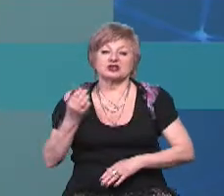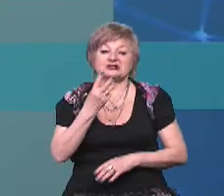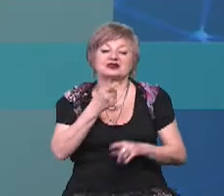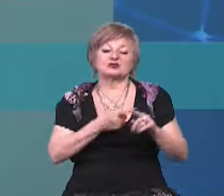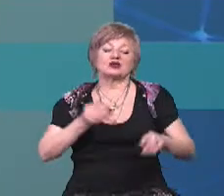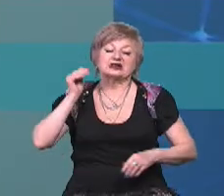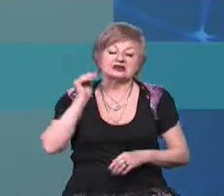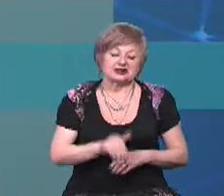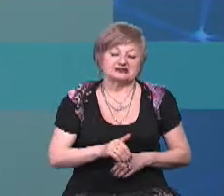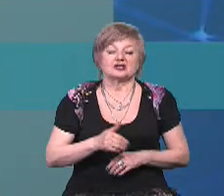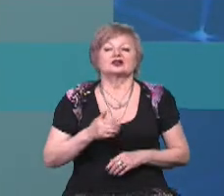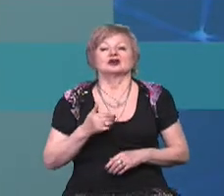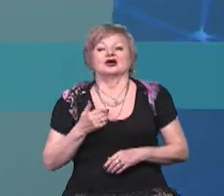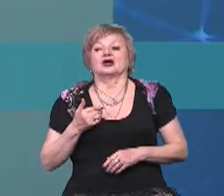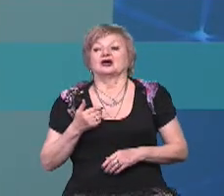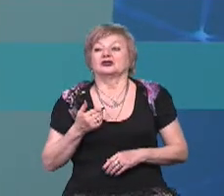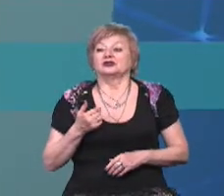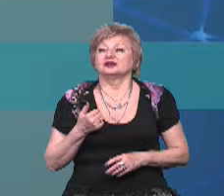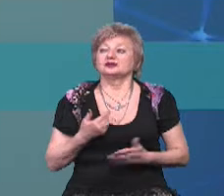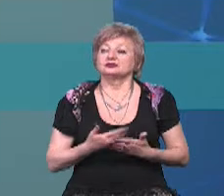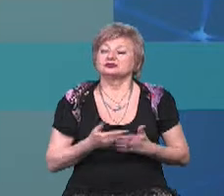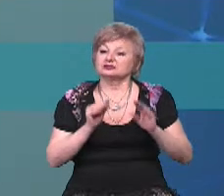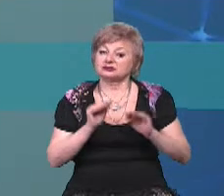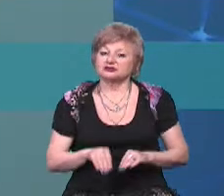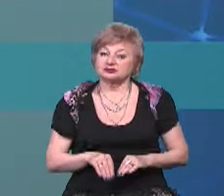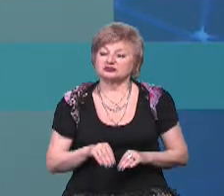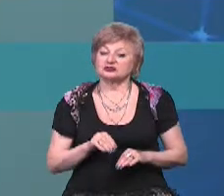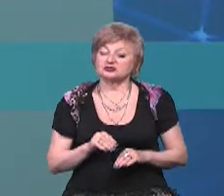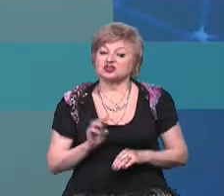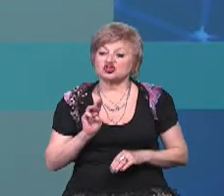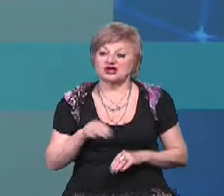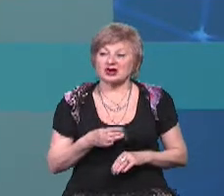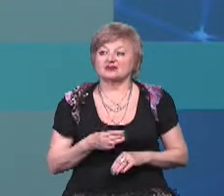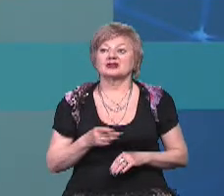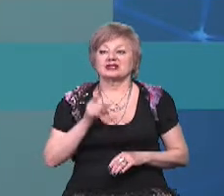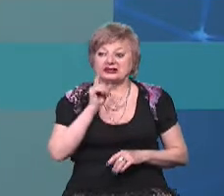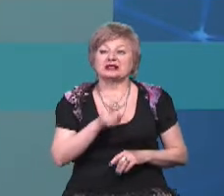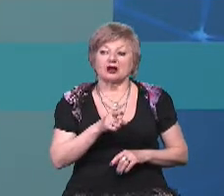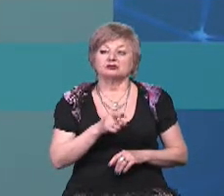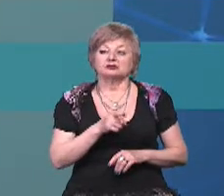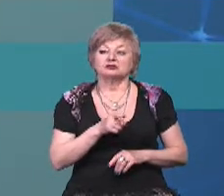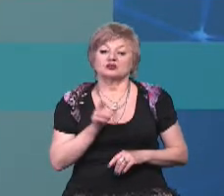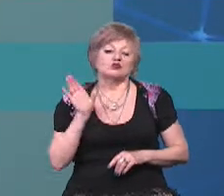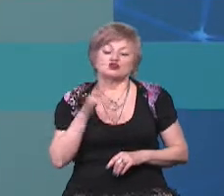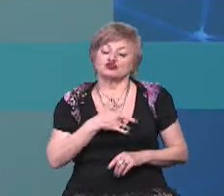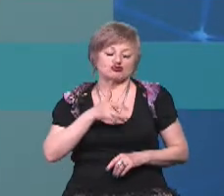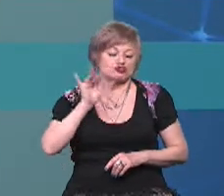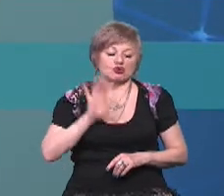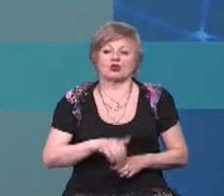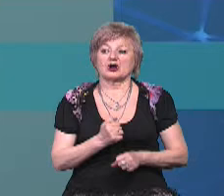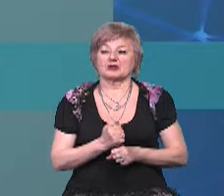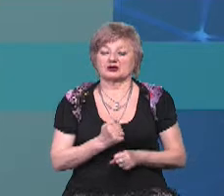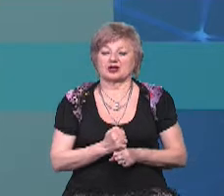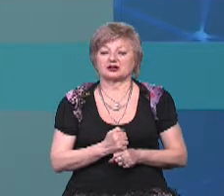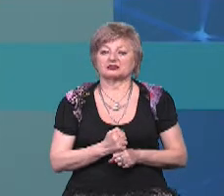тисяч гривень в Польщі, і в Угорщині до 5 тисяч гривень штрафи складають. І, повірте мені, там по всій строгості роблять, там